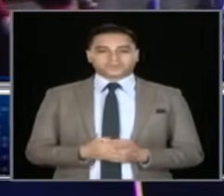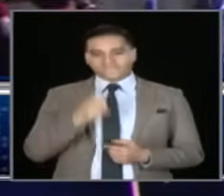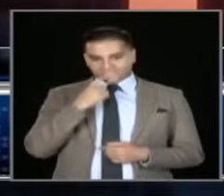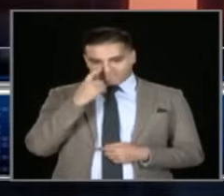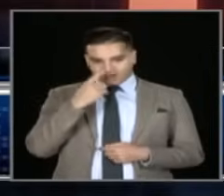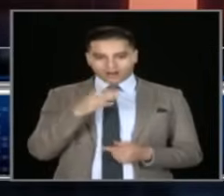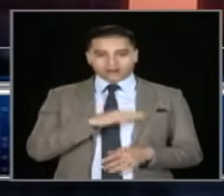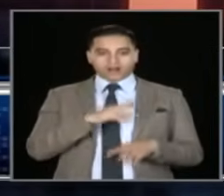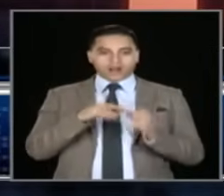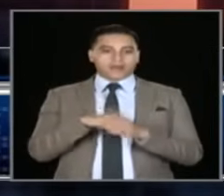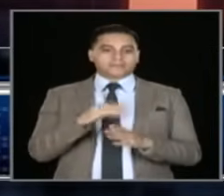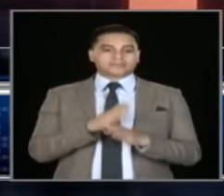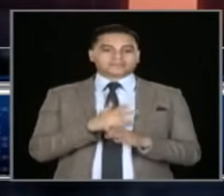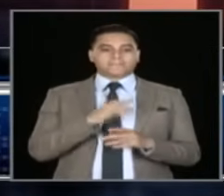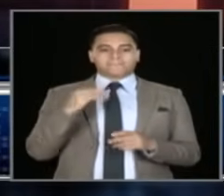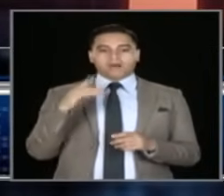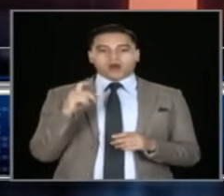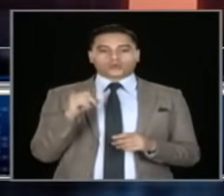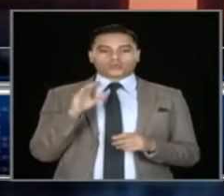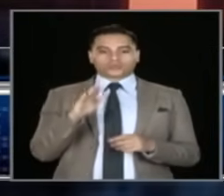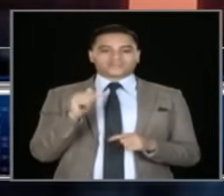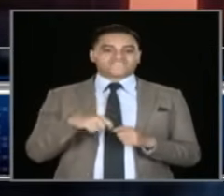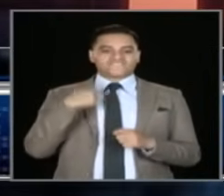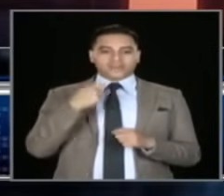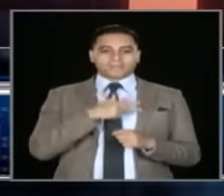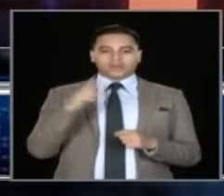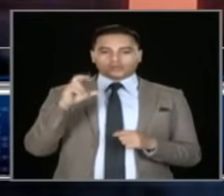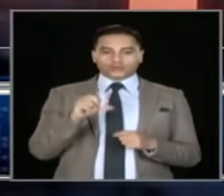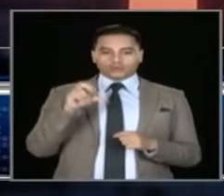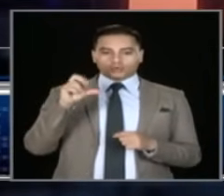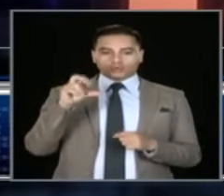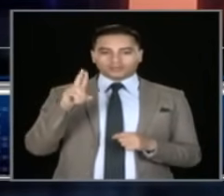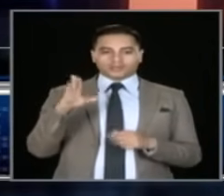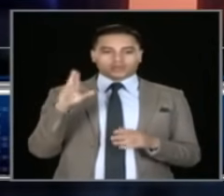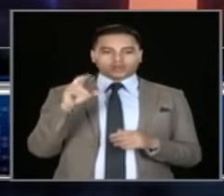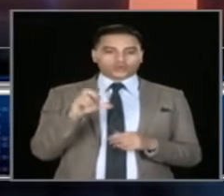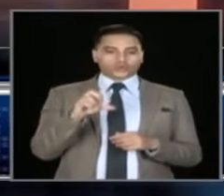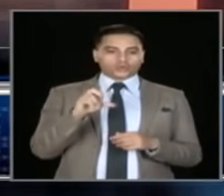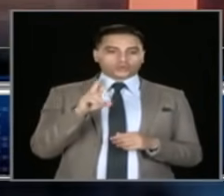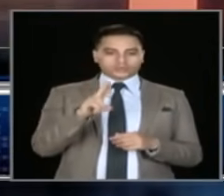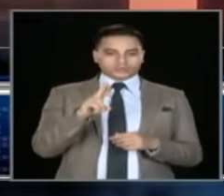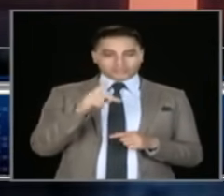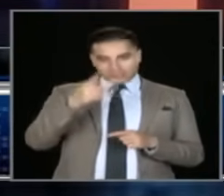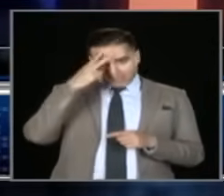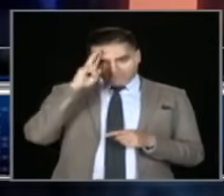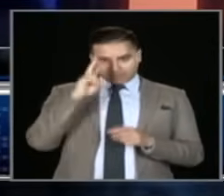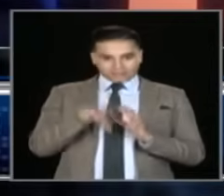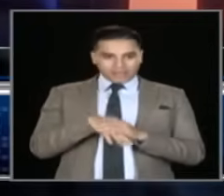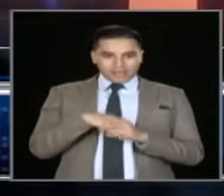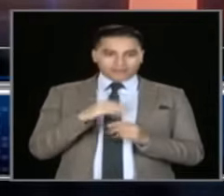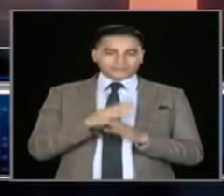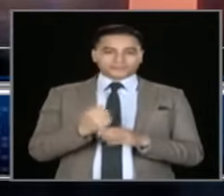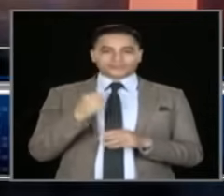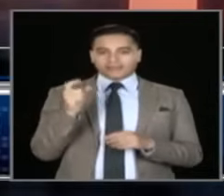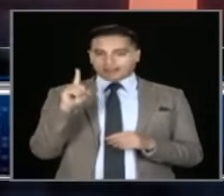فنون فنان راحل قام بدور محروس في فيلم توت توت، فمن هو؟ بطولة